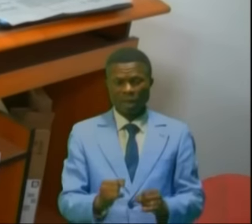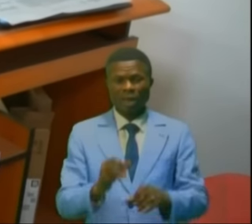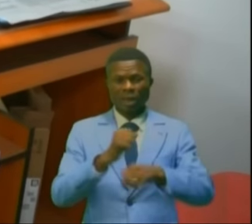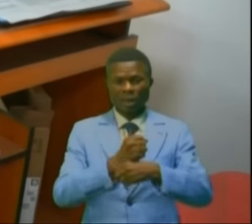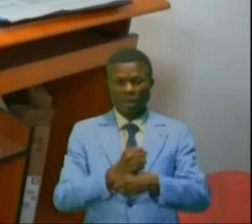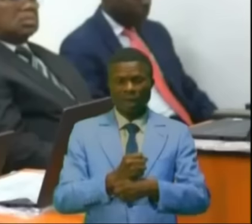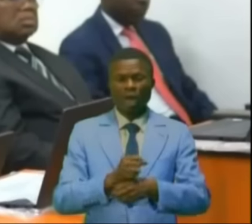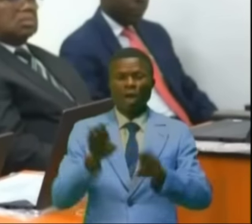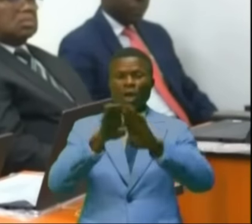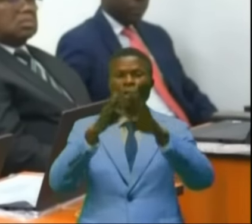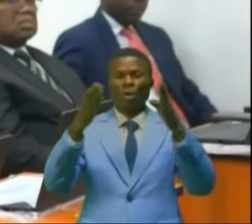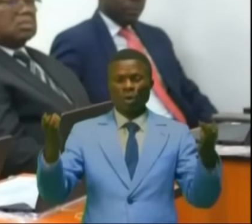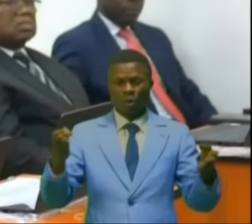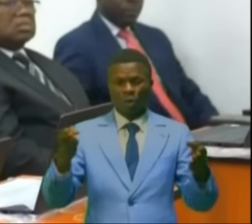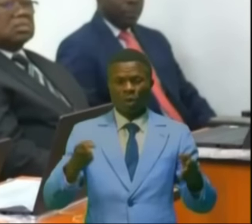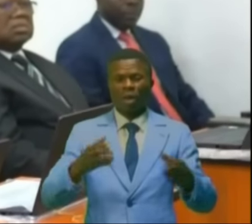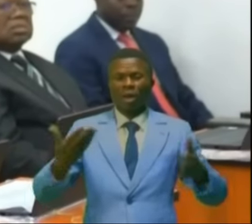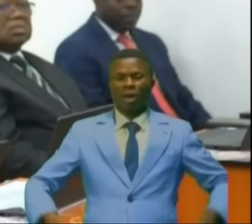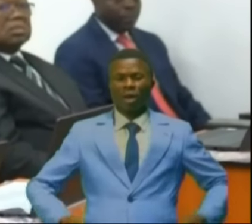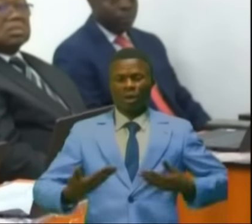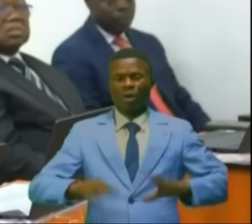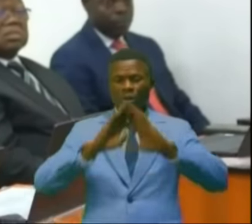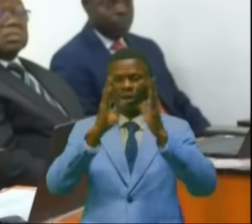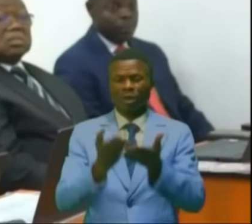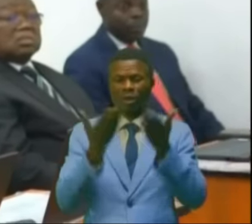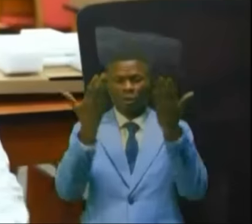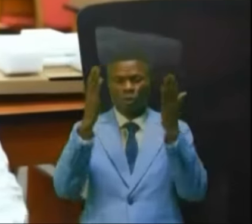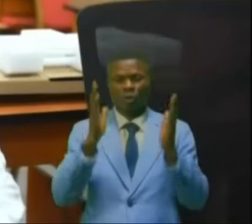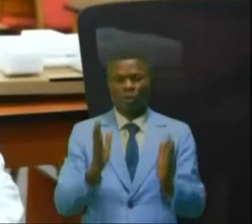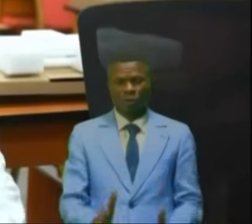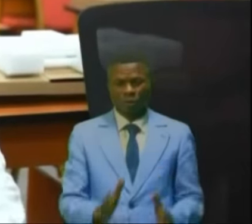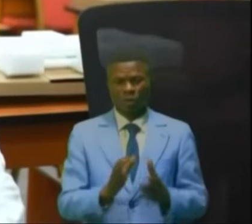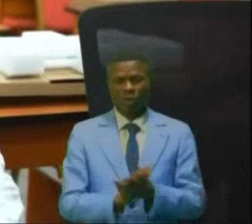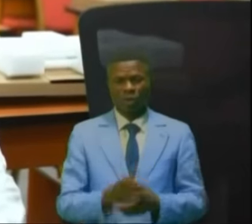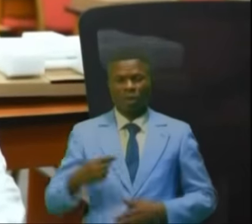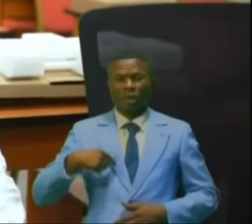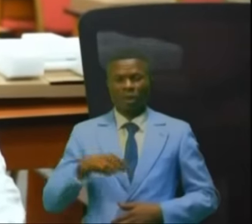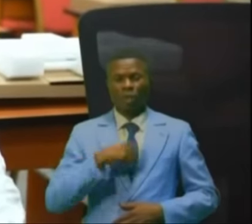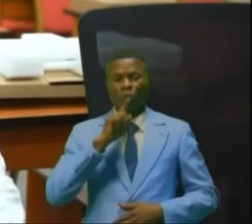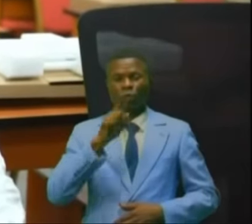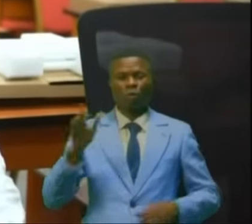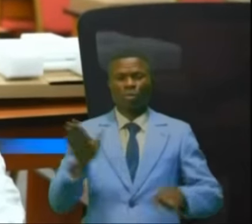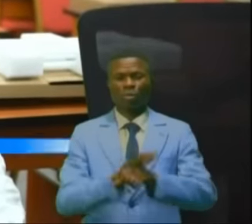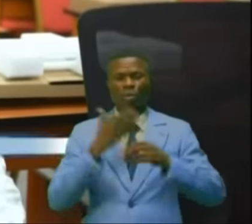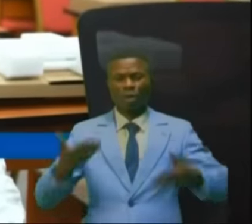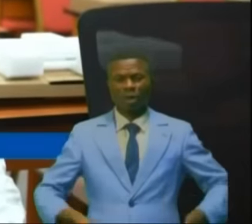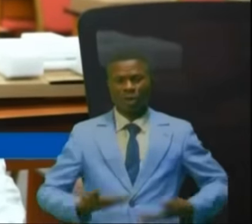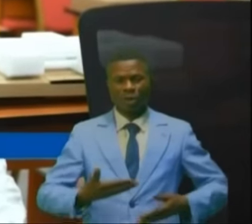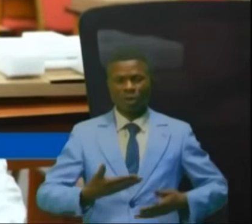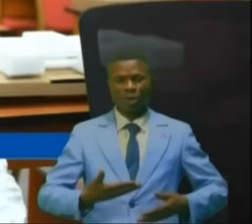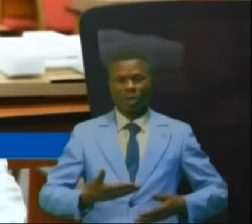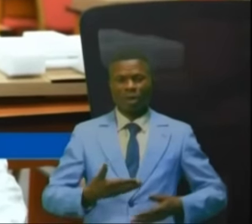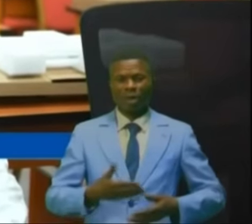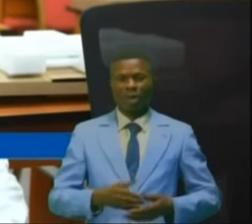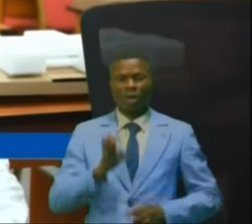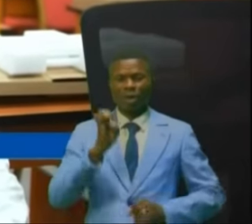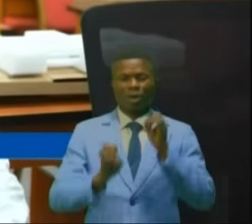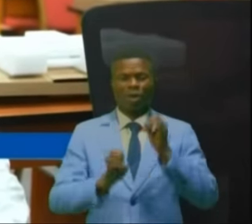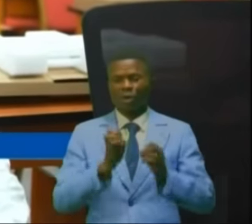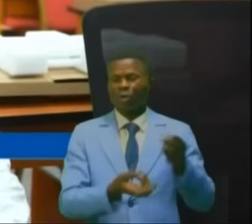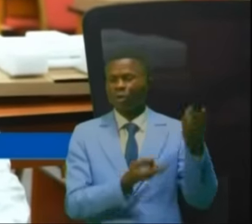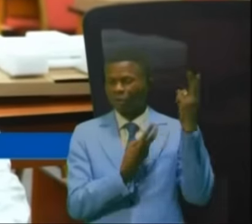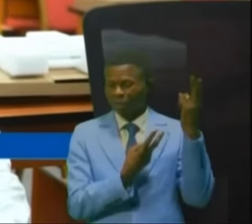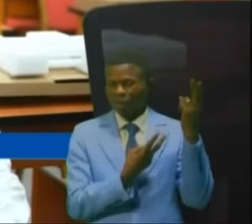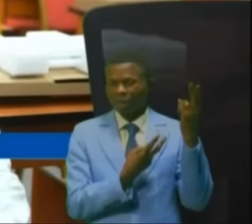et inaugurée au grand bonheur de ses utilisateurs. Nous sommes ravis et nous évaluons à sa juste